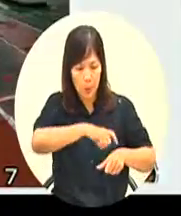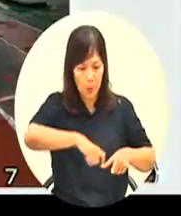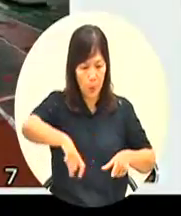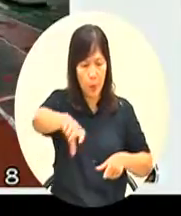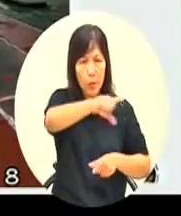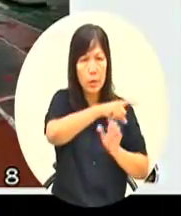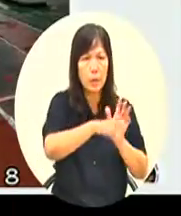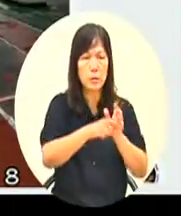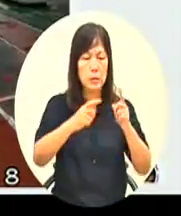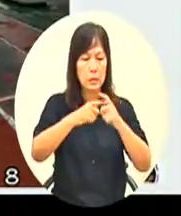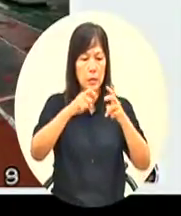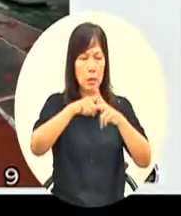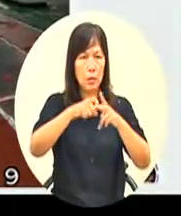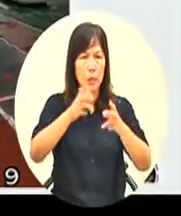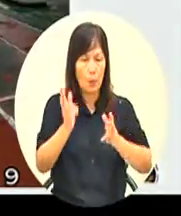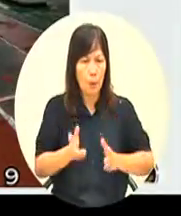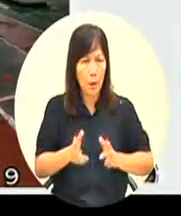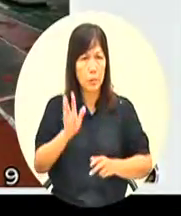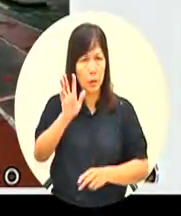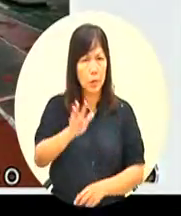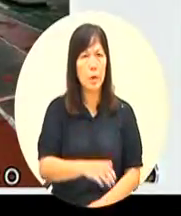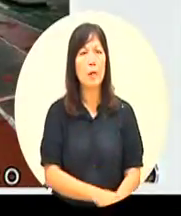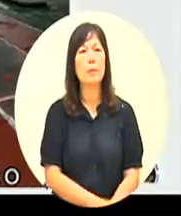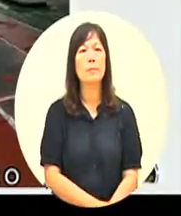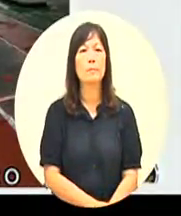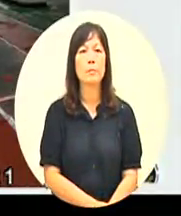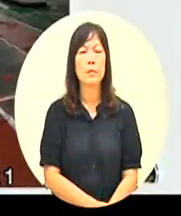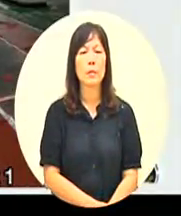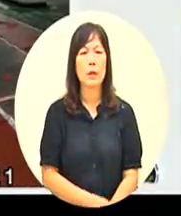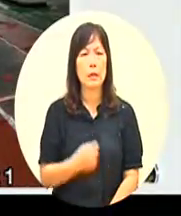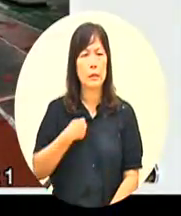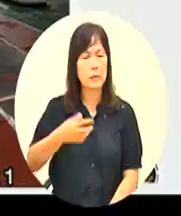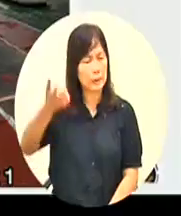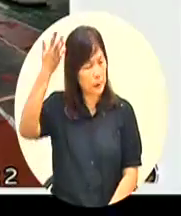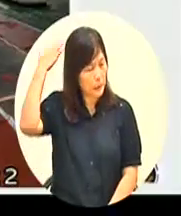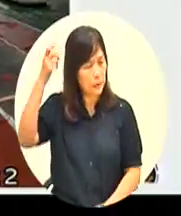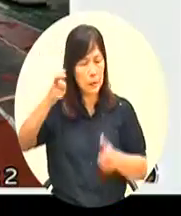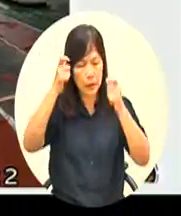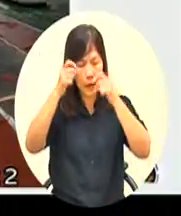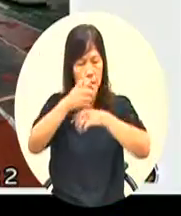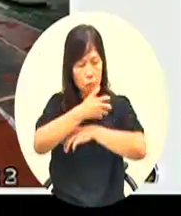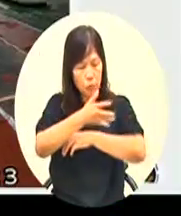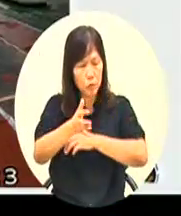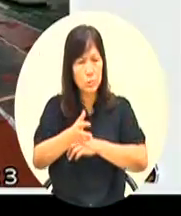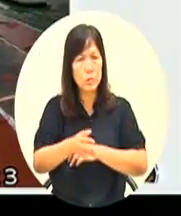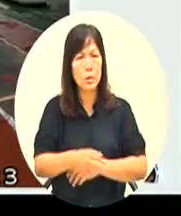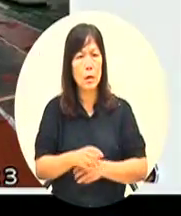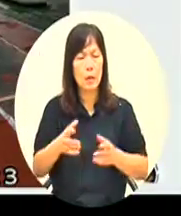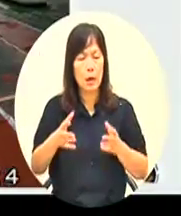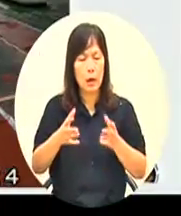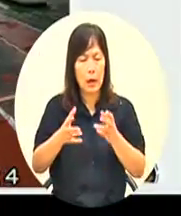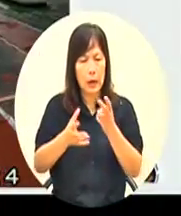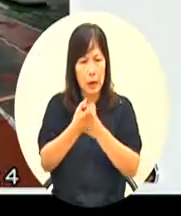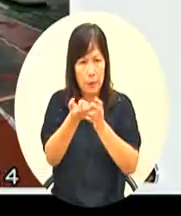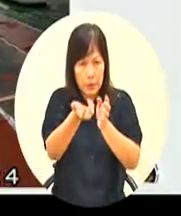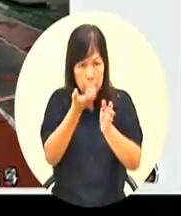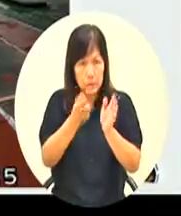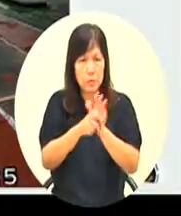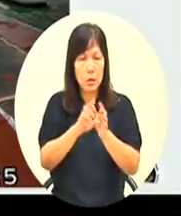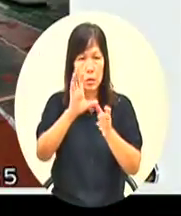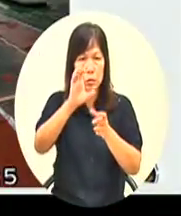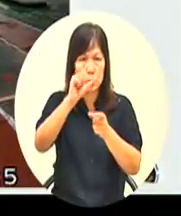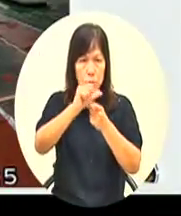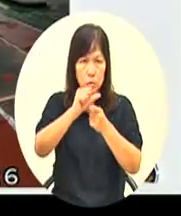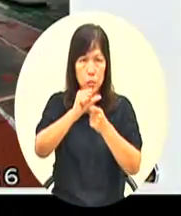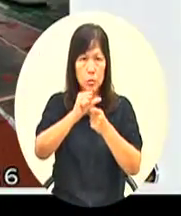个人工的跑道哈。这可以说是以前是我们高雄县还没有合并以前，1995年五